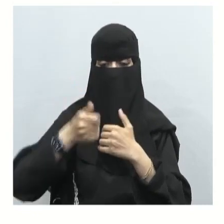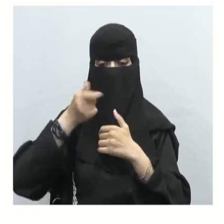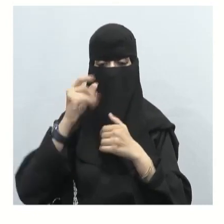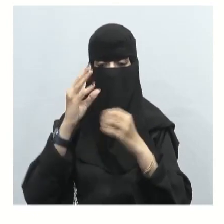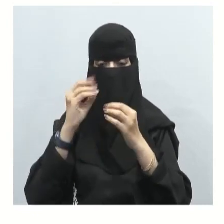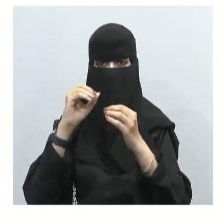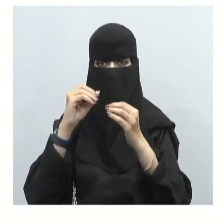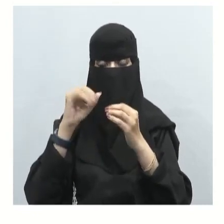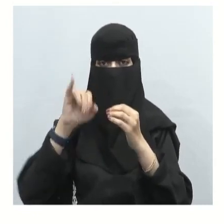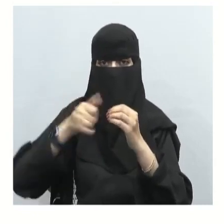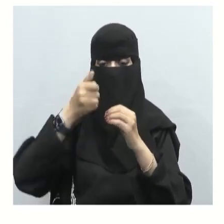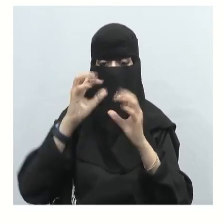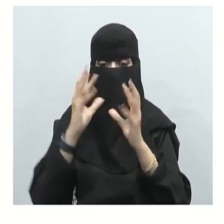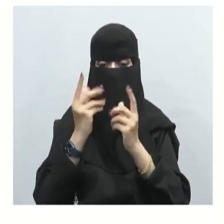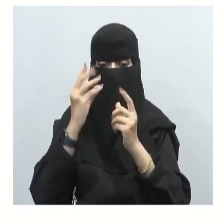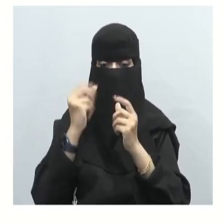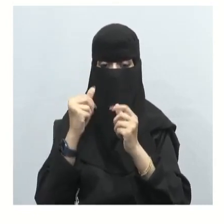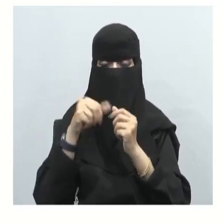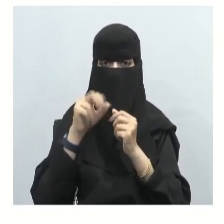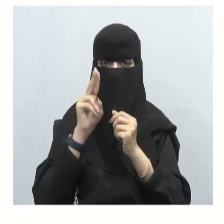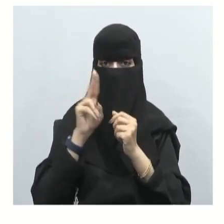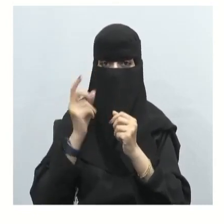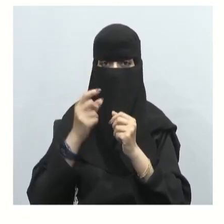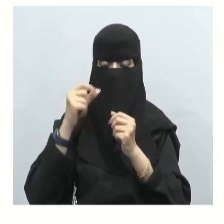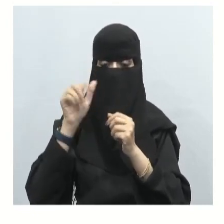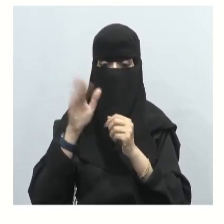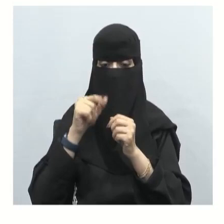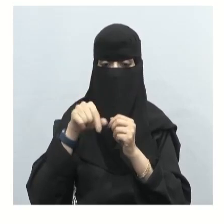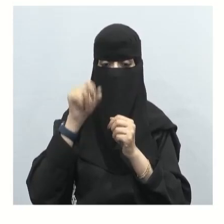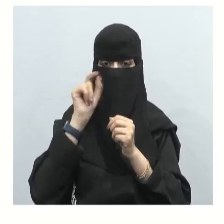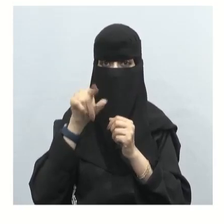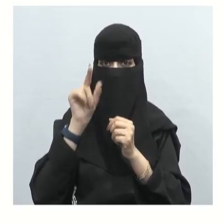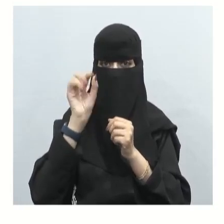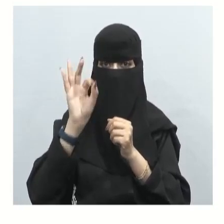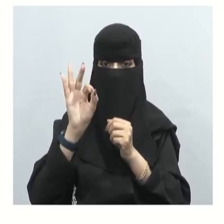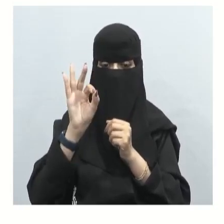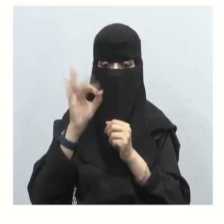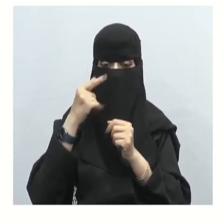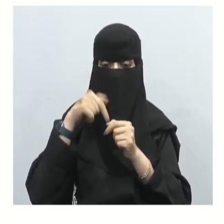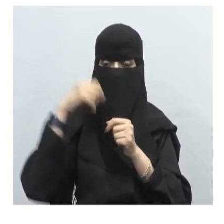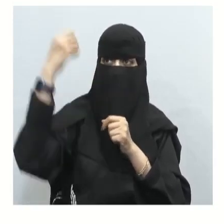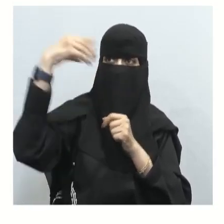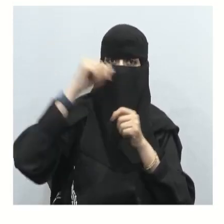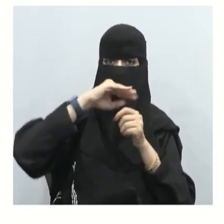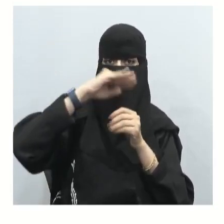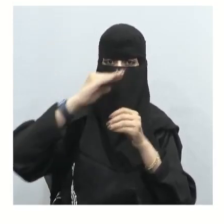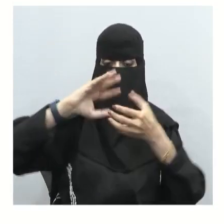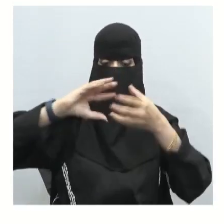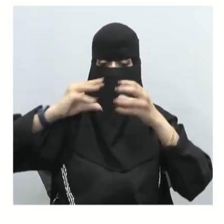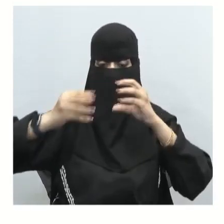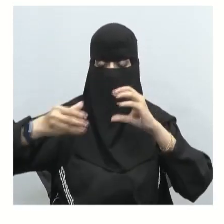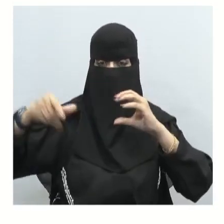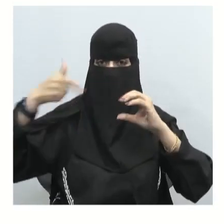مقدار تردد اذا المطلوب هنا اف التردد ضوء طوله الموجي